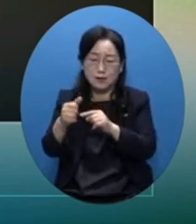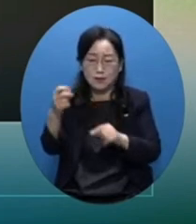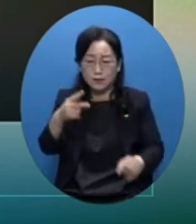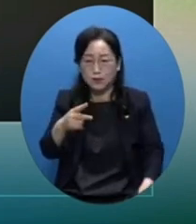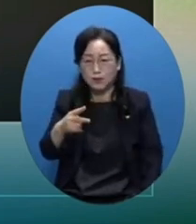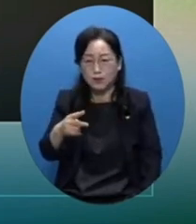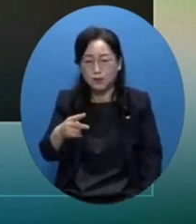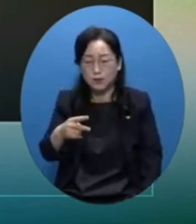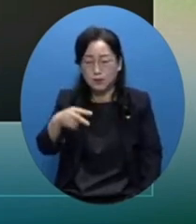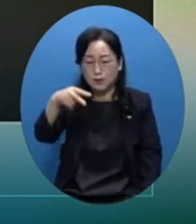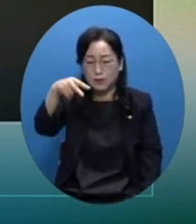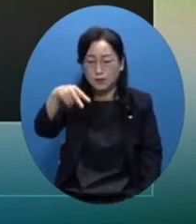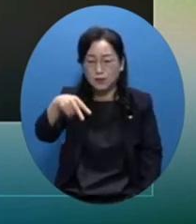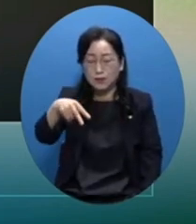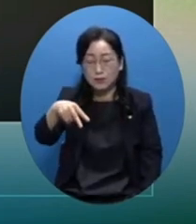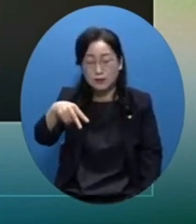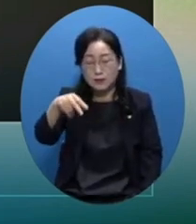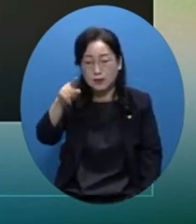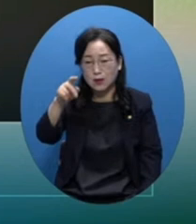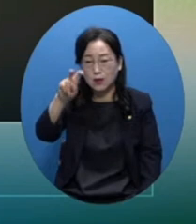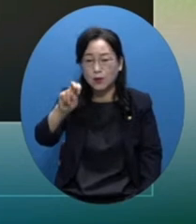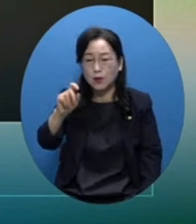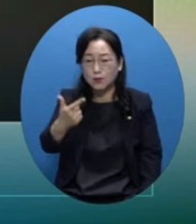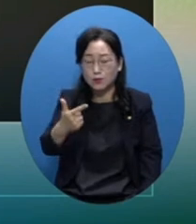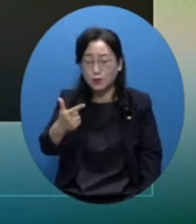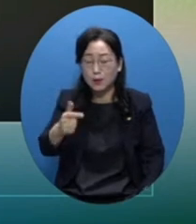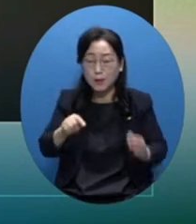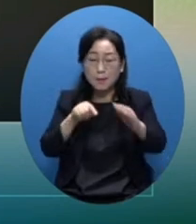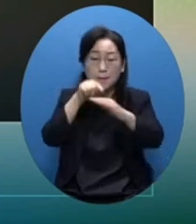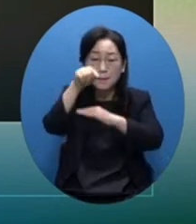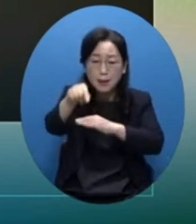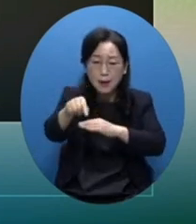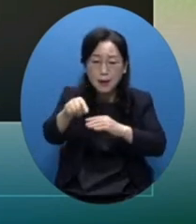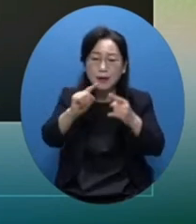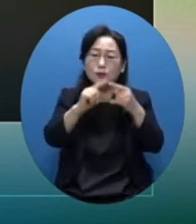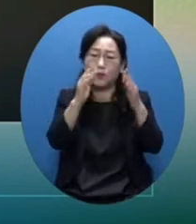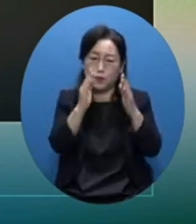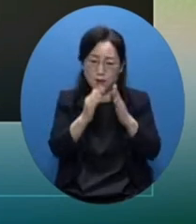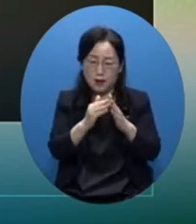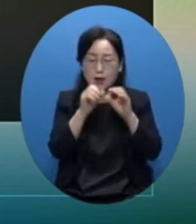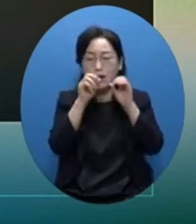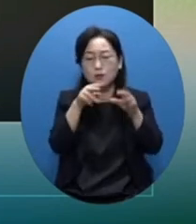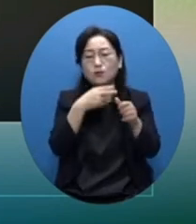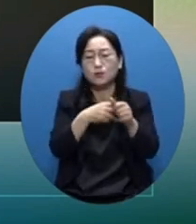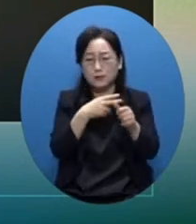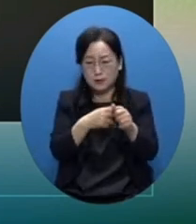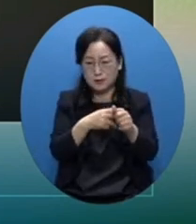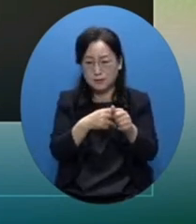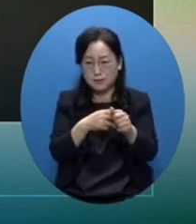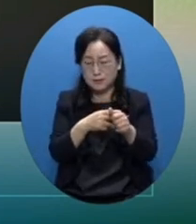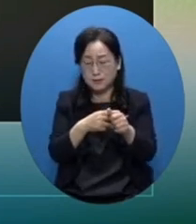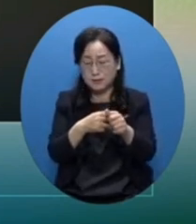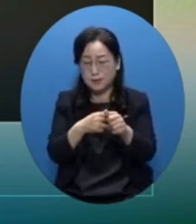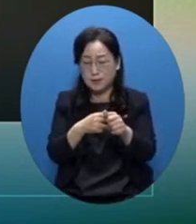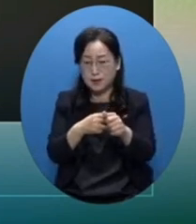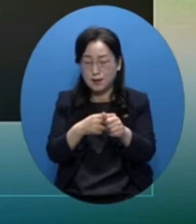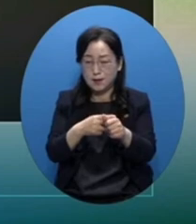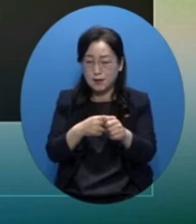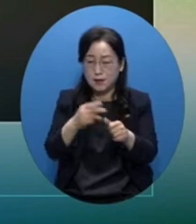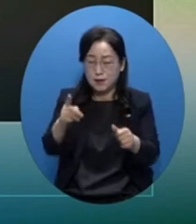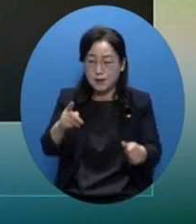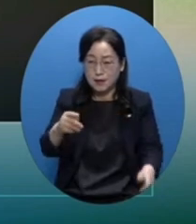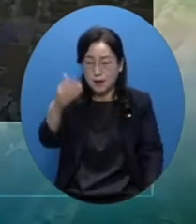게스트 선교사님 이신데 그 마켓 선교사님 이 전자 님의 전도를 받아 증조 할아버지가 예수 믿게 됐고